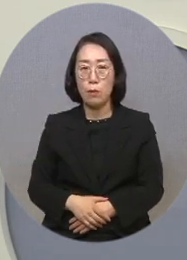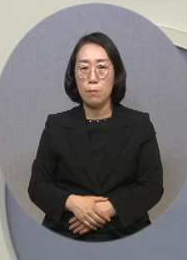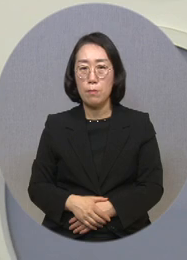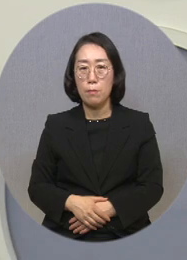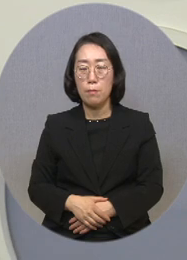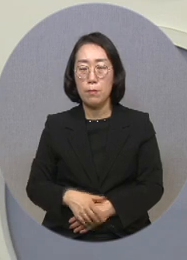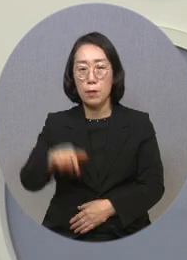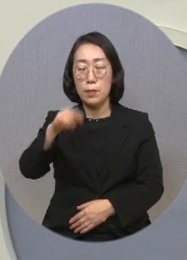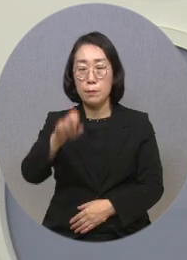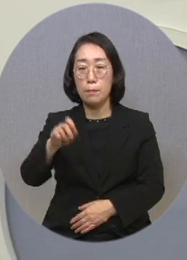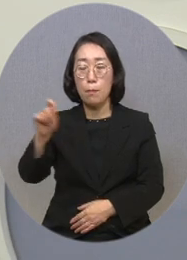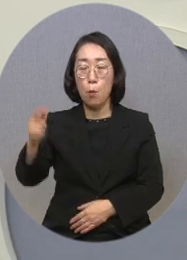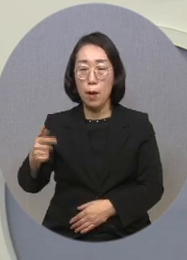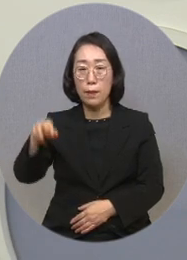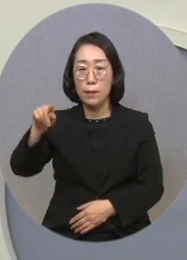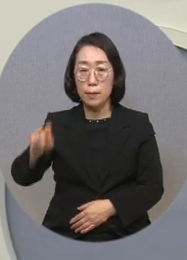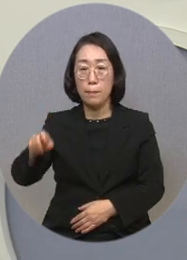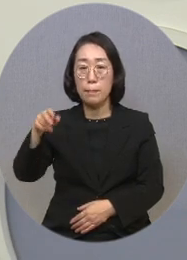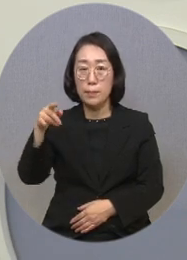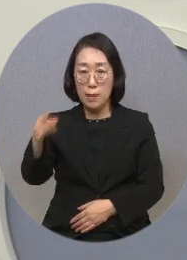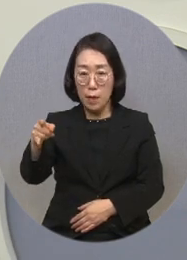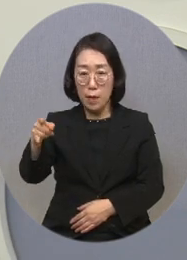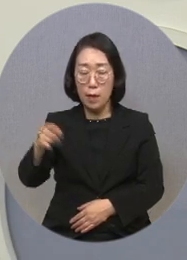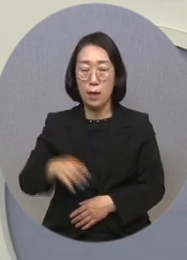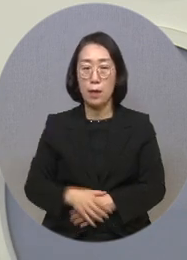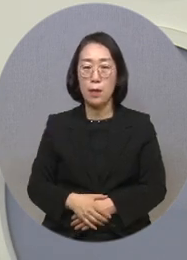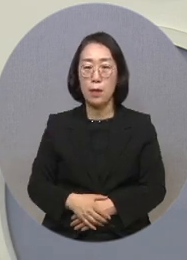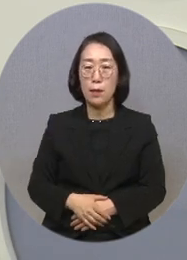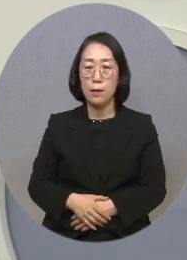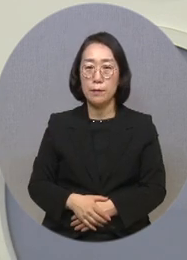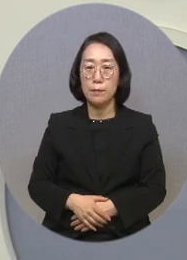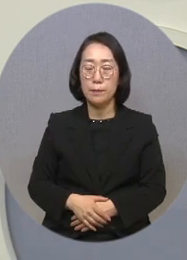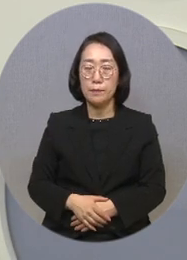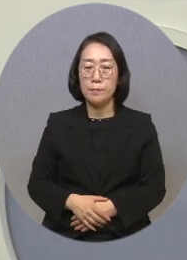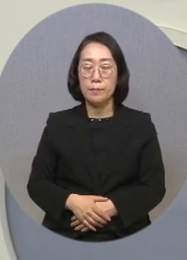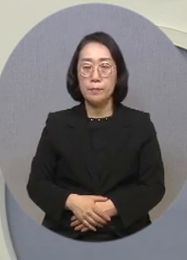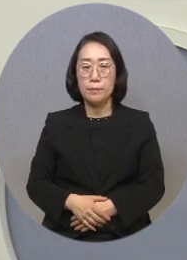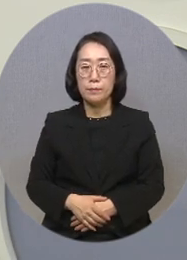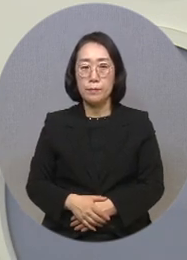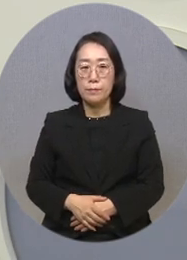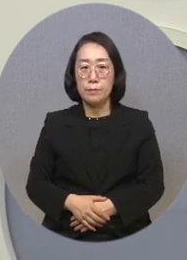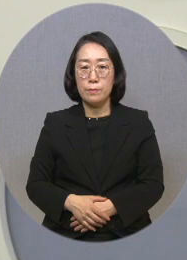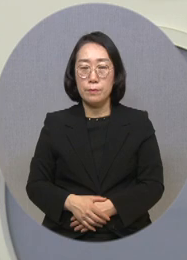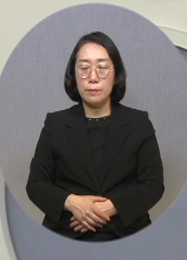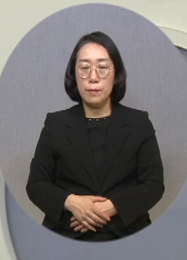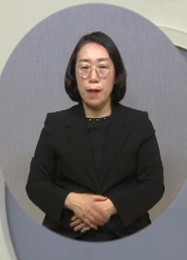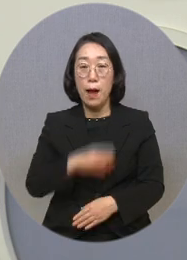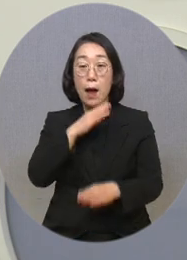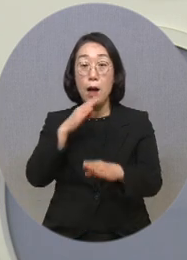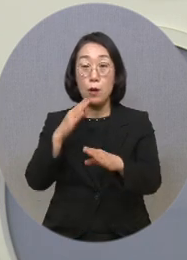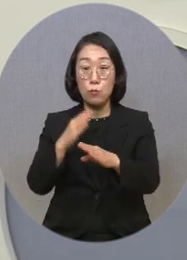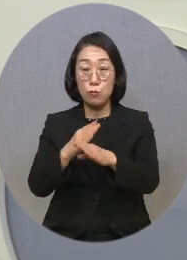금관 3세라는 얘기가 있어요. 예? 금관 3세라는 것을 우리 남한의 뭐